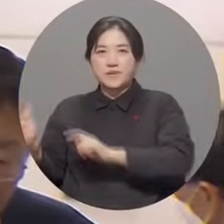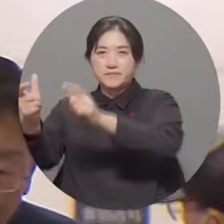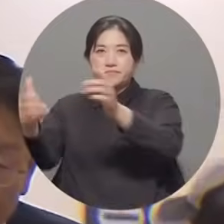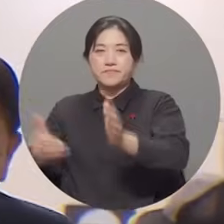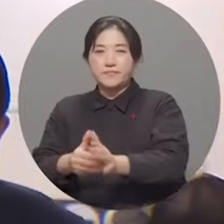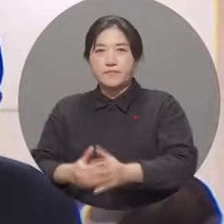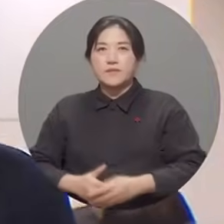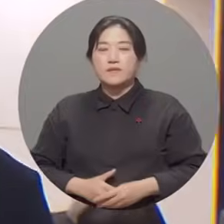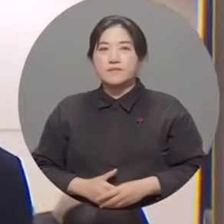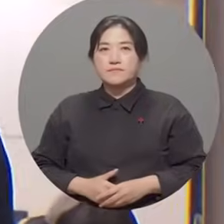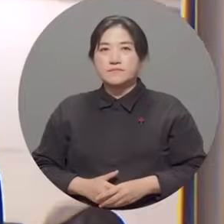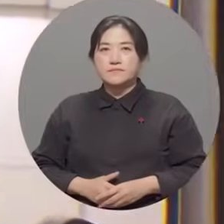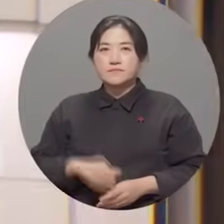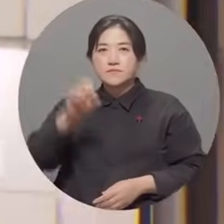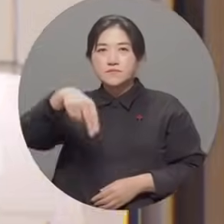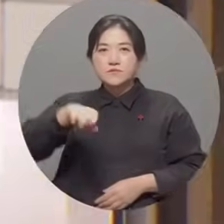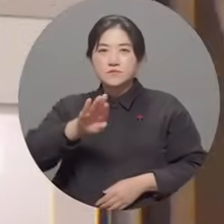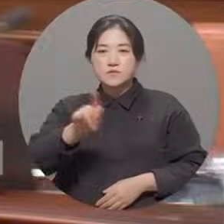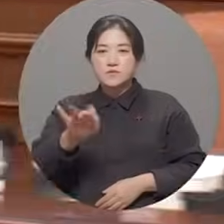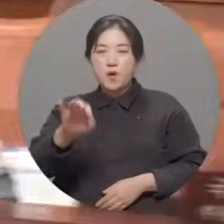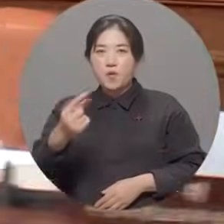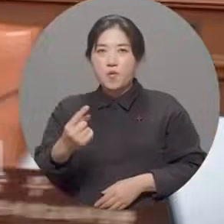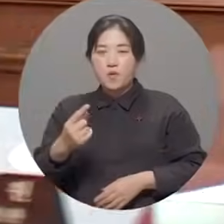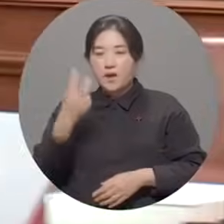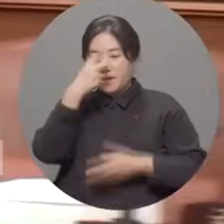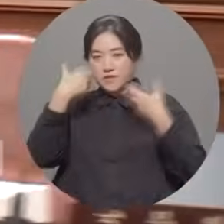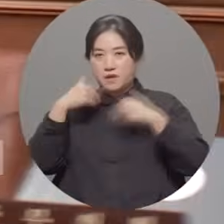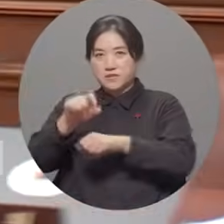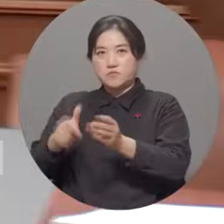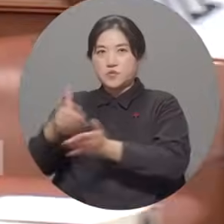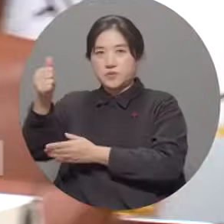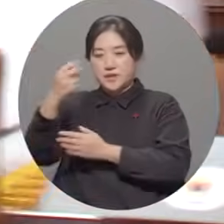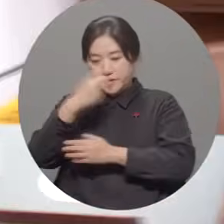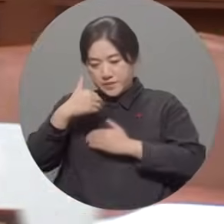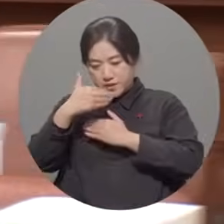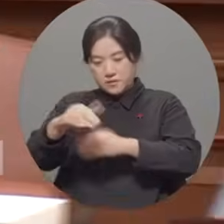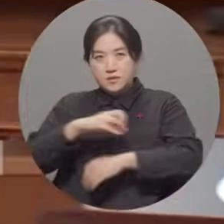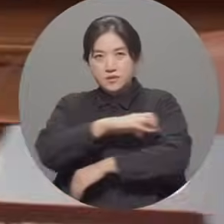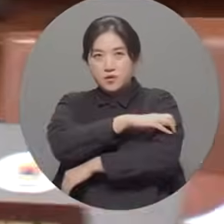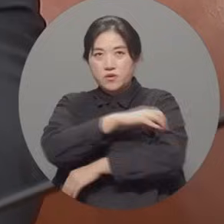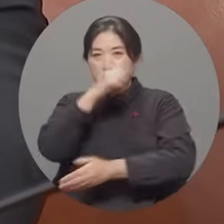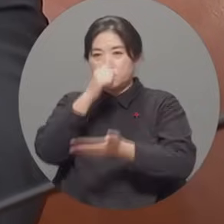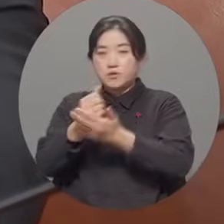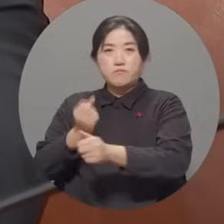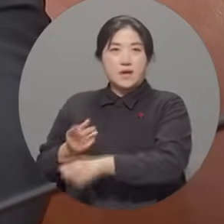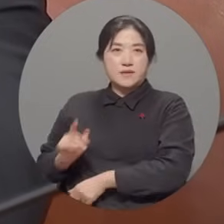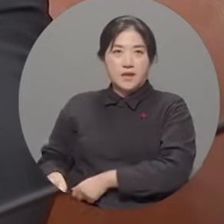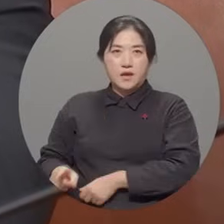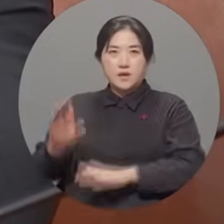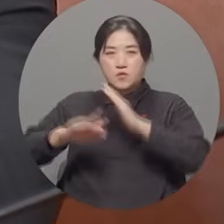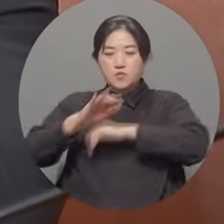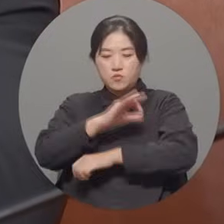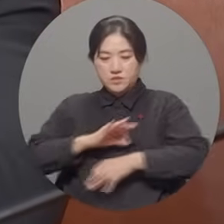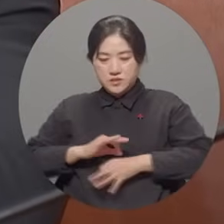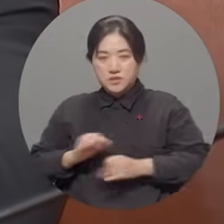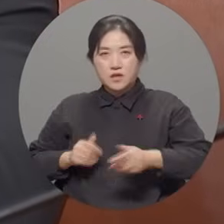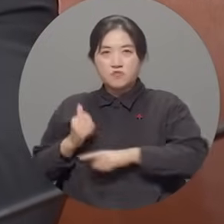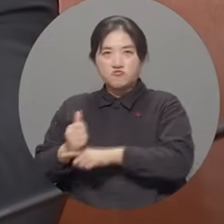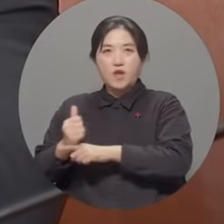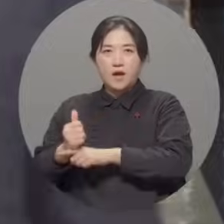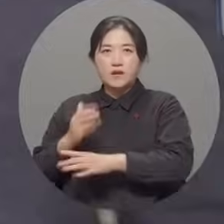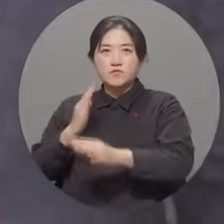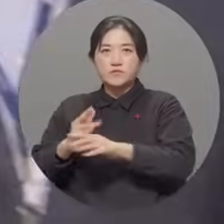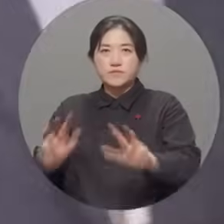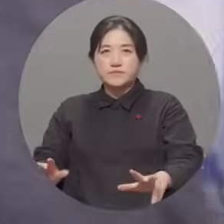넘겼습니다. 유병호 감사원 사무총장은 감사 과정에서의 직권남용 혐의로 고발돼 공수처 수사를 받고 있습니다.